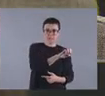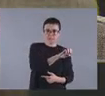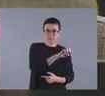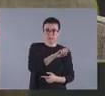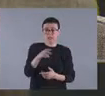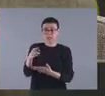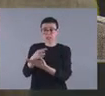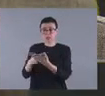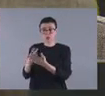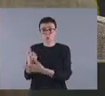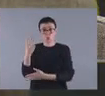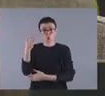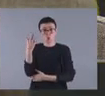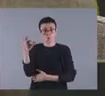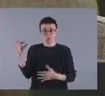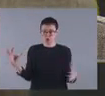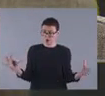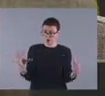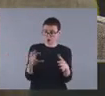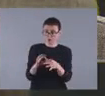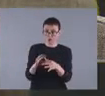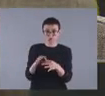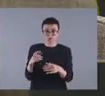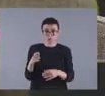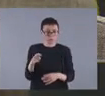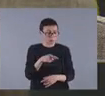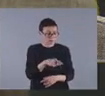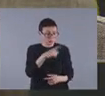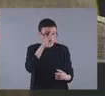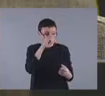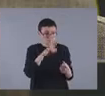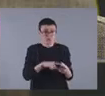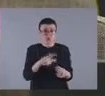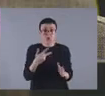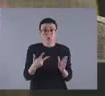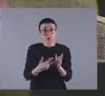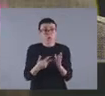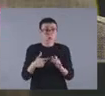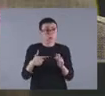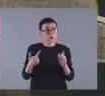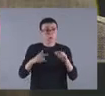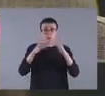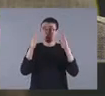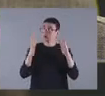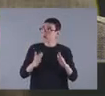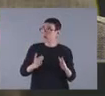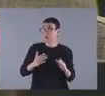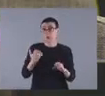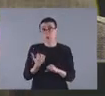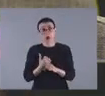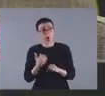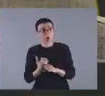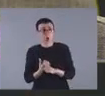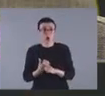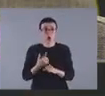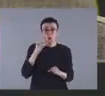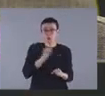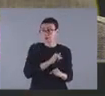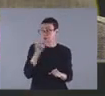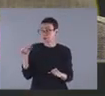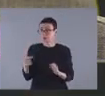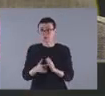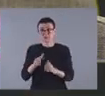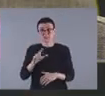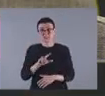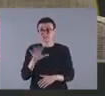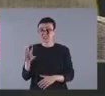par ce biais que 3000 logements par an d'ici 2024, sur tout le territoire des Hauts-de-France. Une goutte d'eau par rapport aux